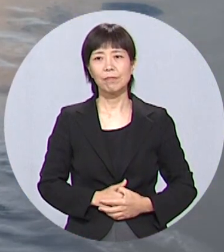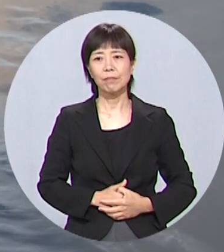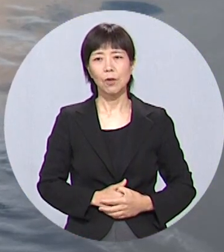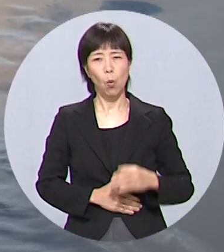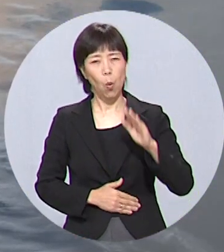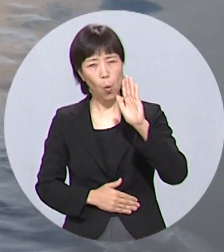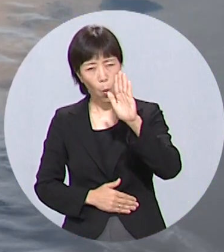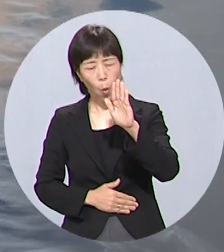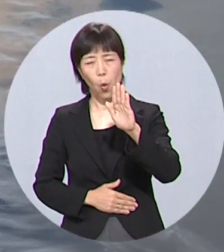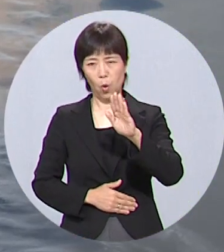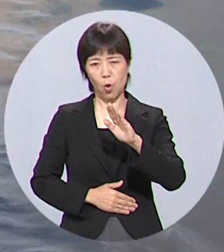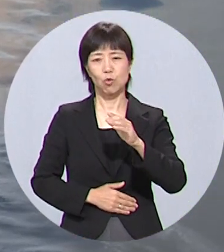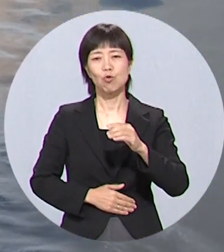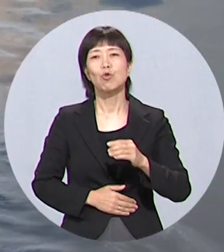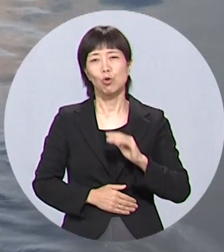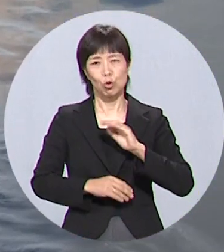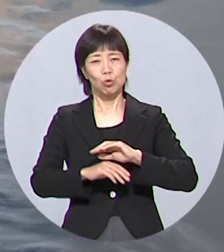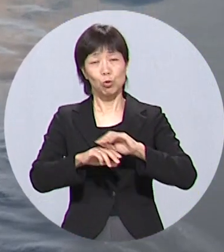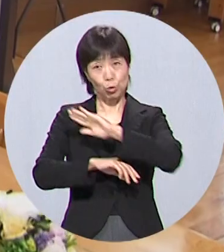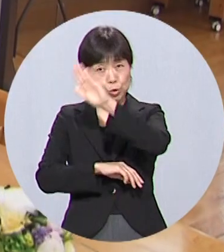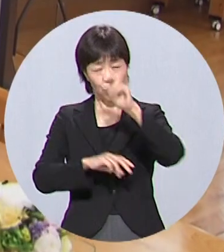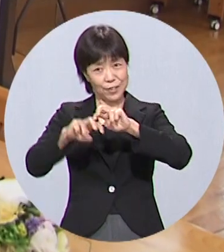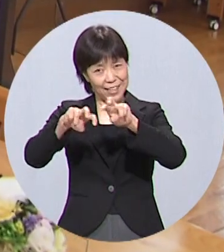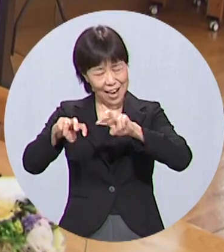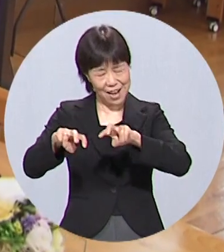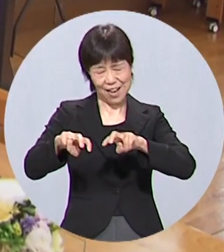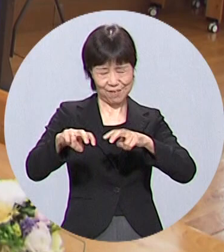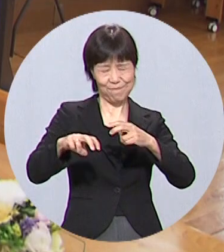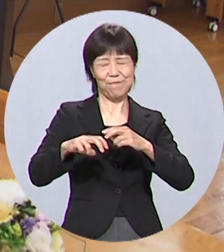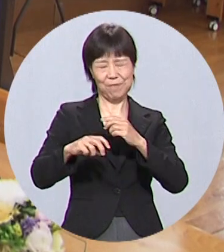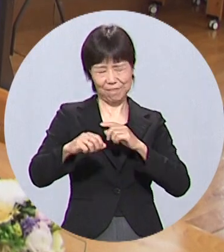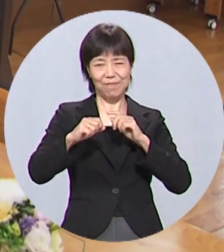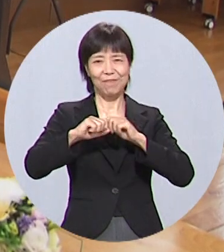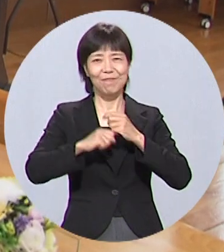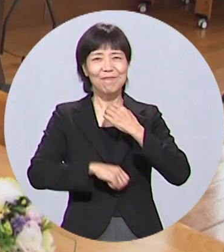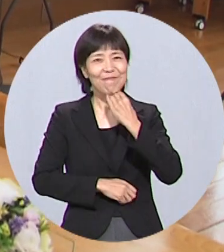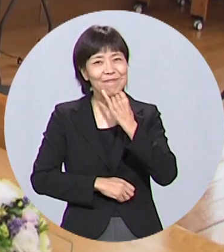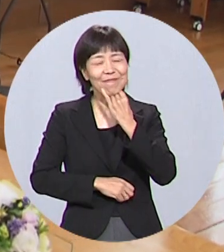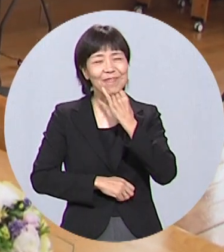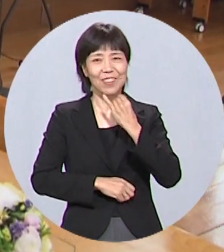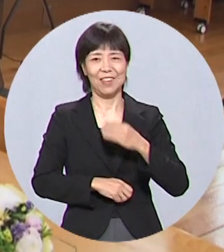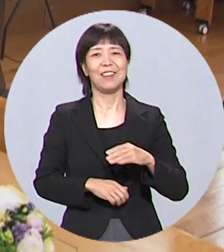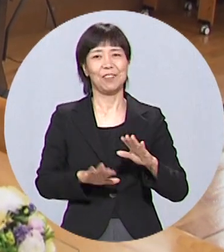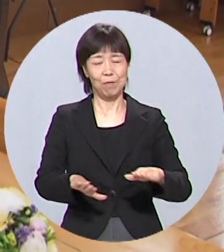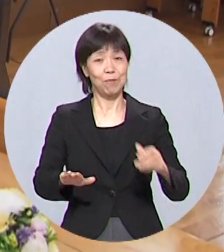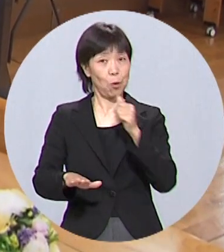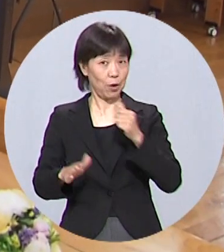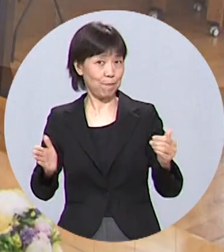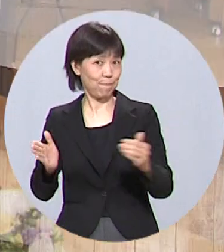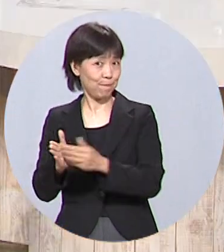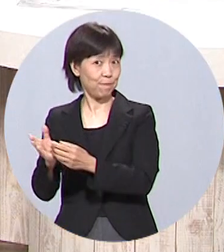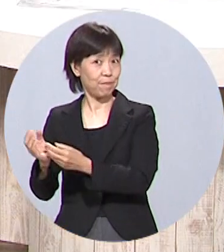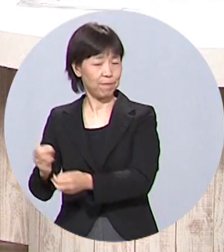今後のさらなる宇宙開発に注目ですね。以上、今玉ピックアップでした。